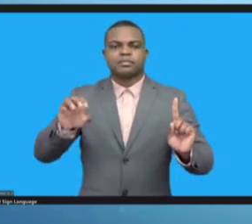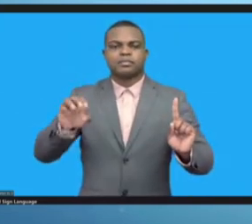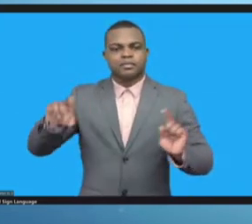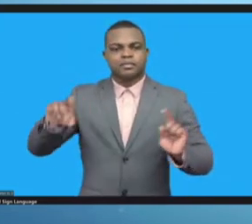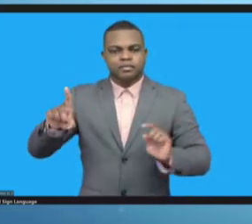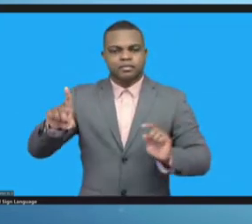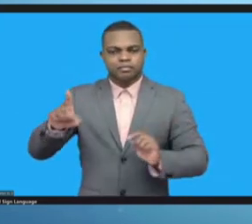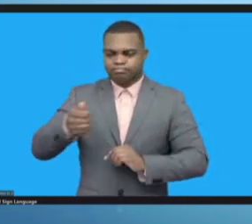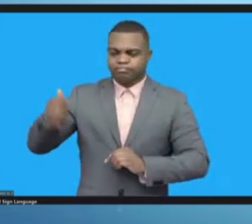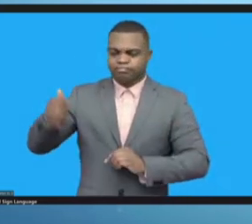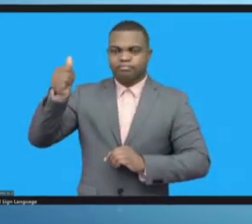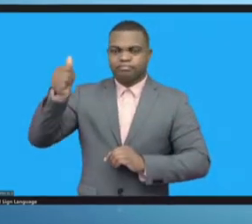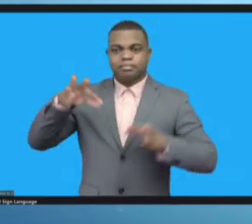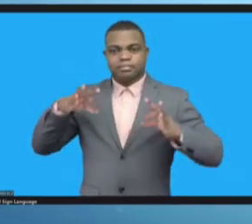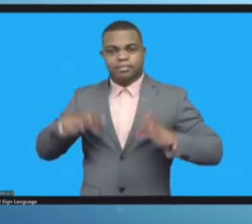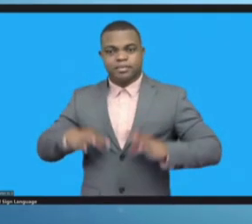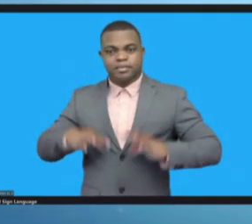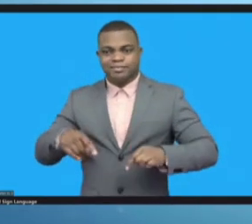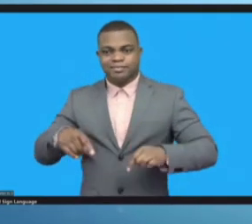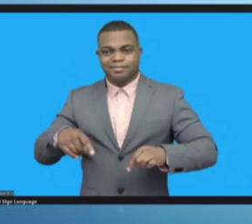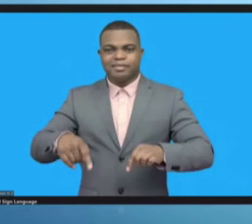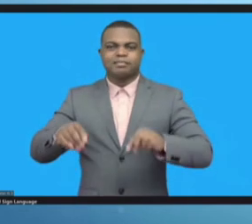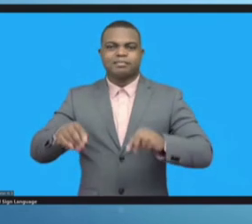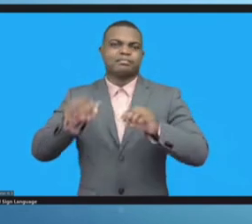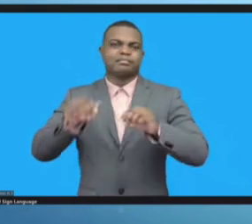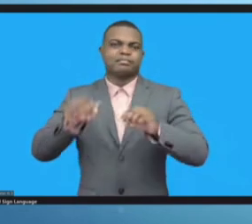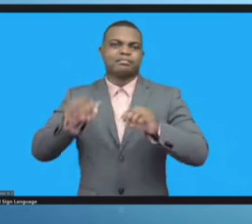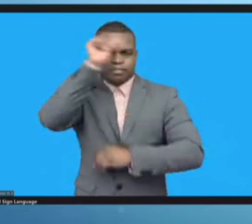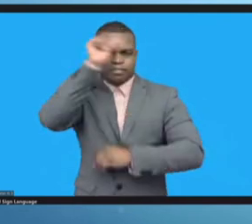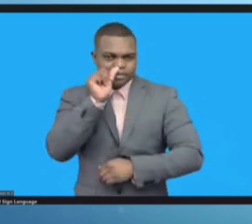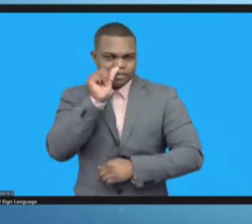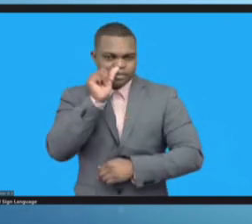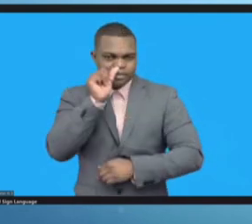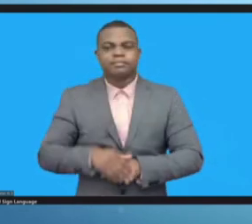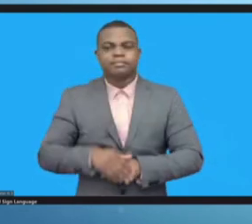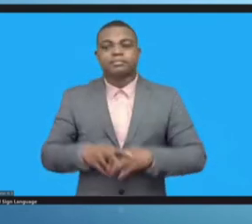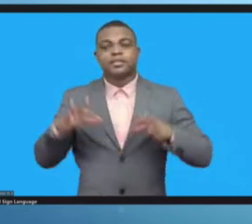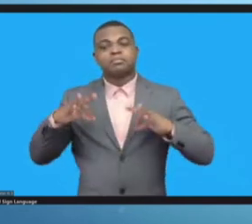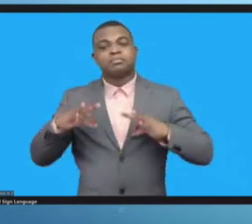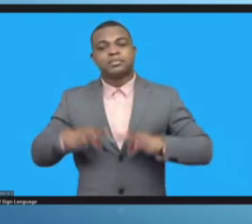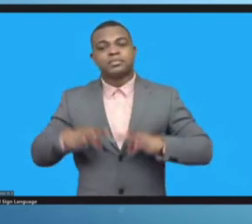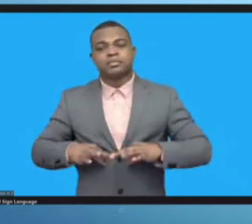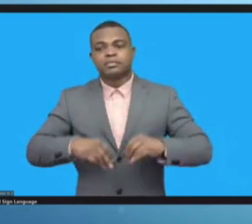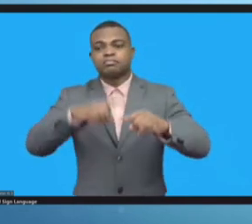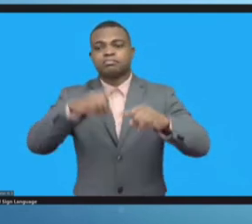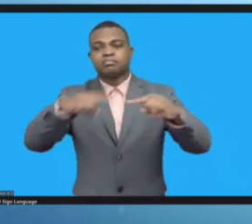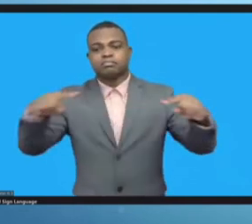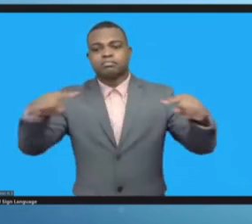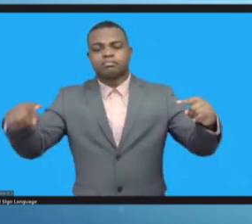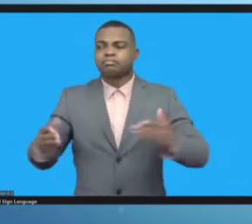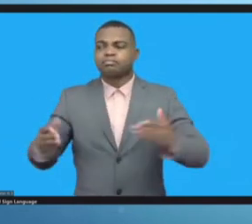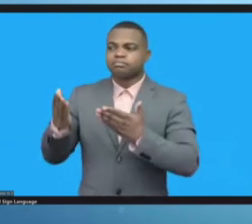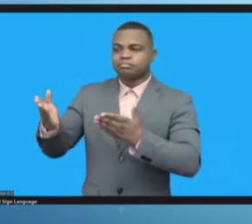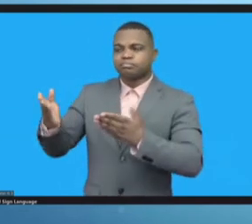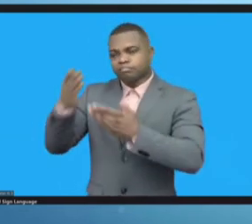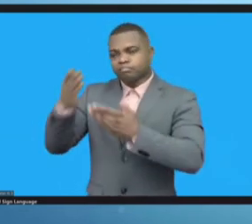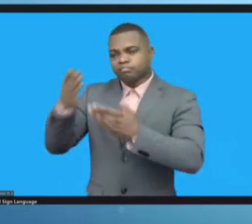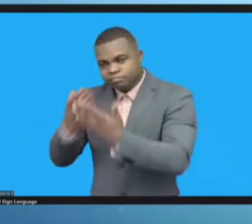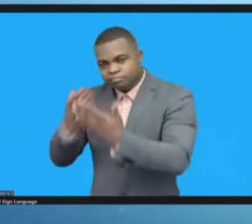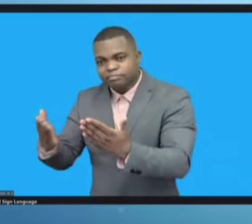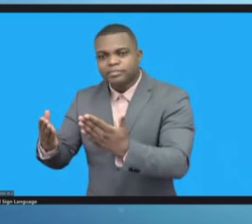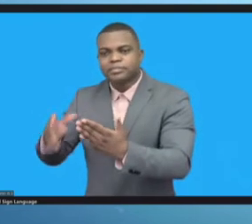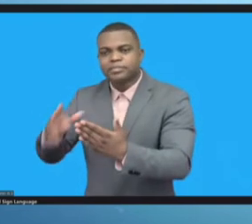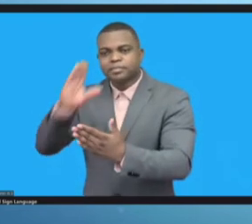Excellence, Monsieur Lee Junhua, secrétaire général adjoint aux affaires économiques et sociales,